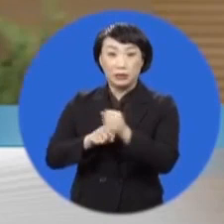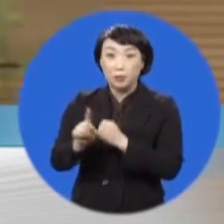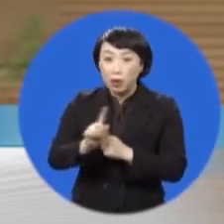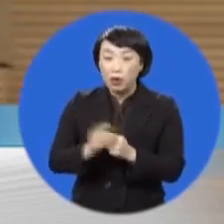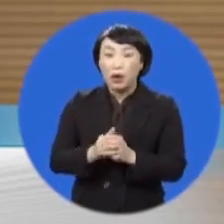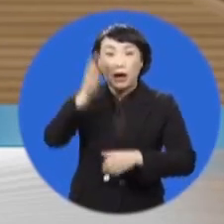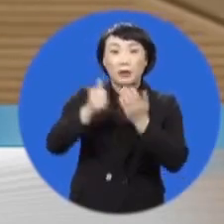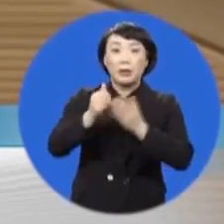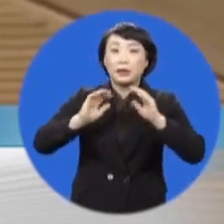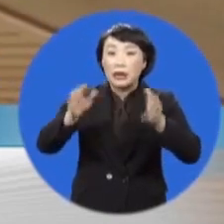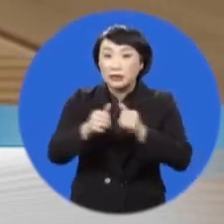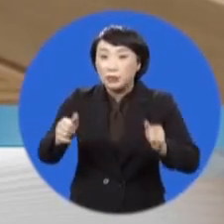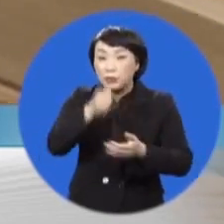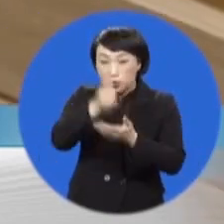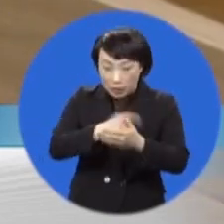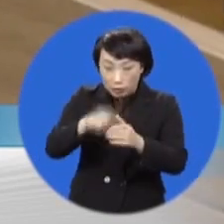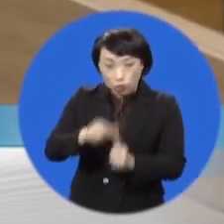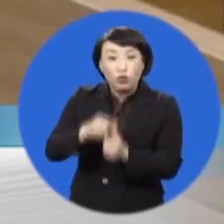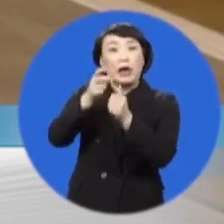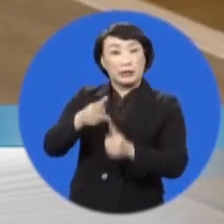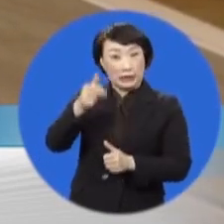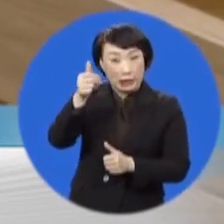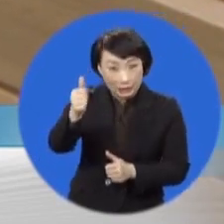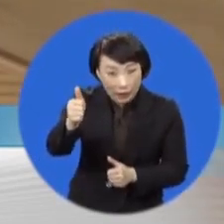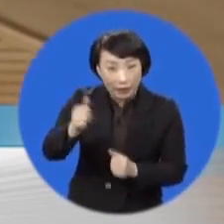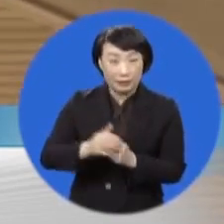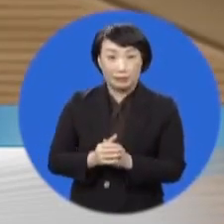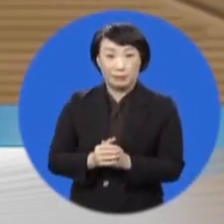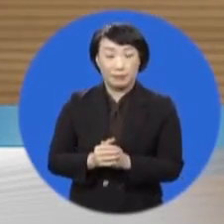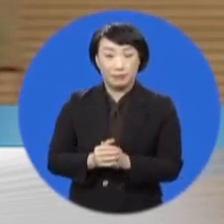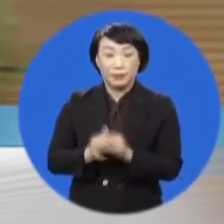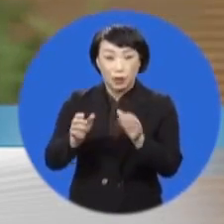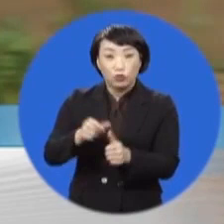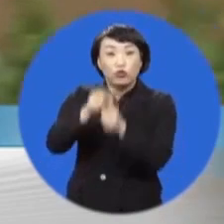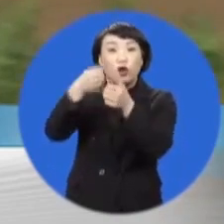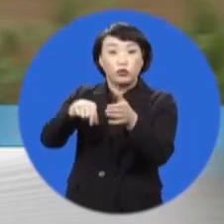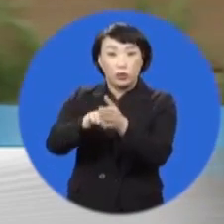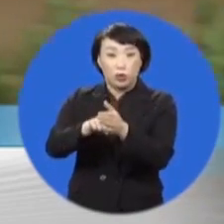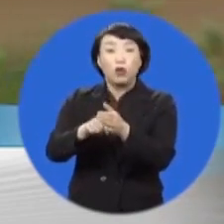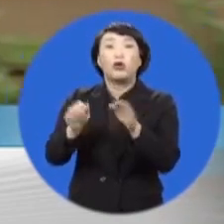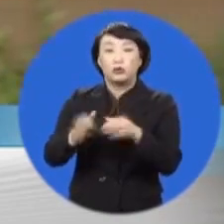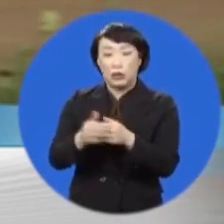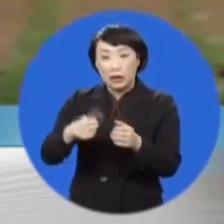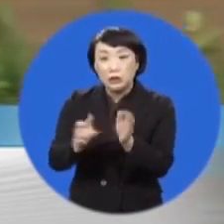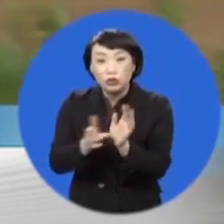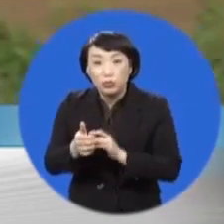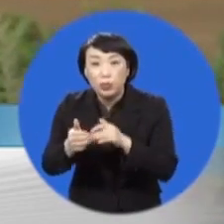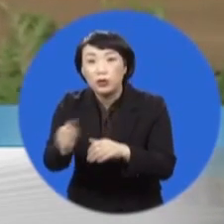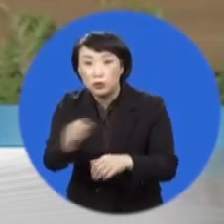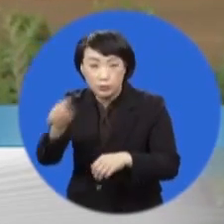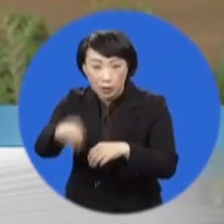백성을 뒤에서 구원할 자 2심 입니다 구원을 위해서 죽여야 된다는